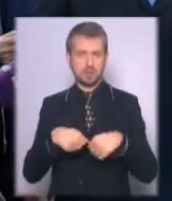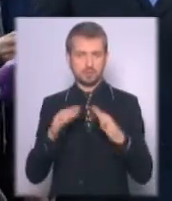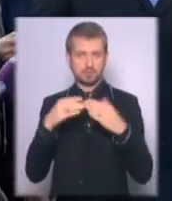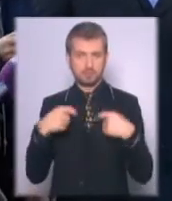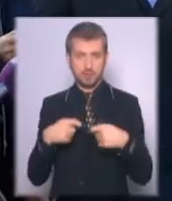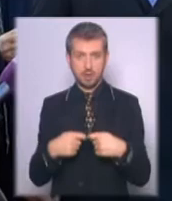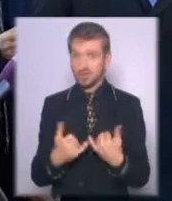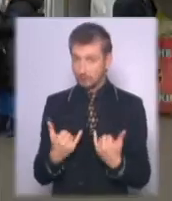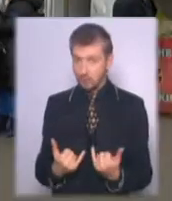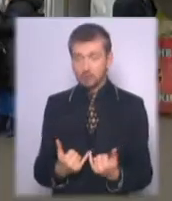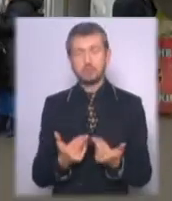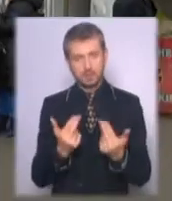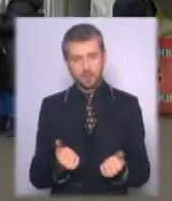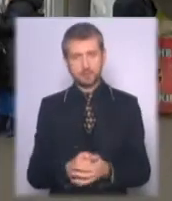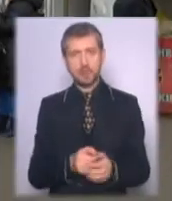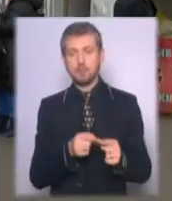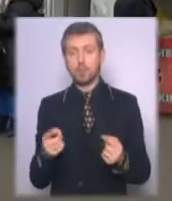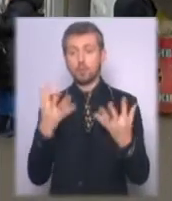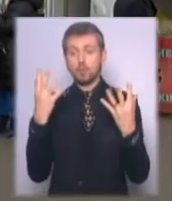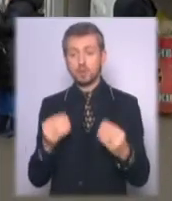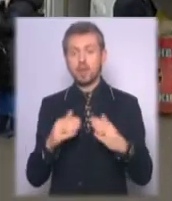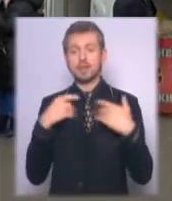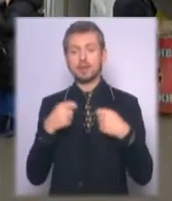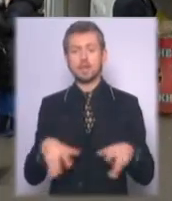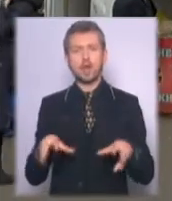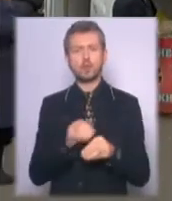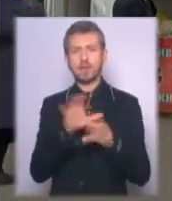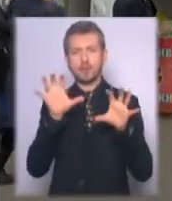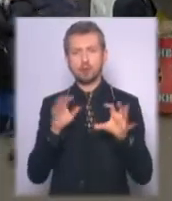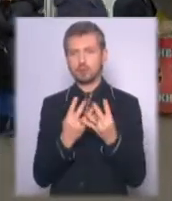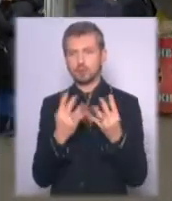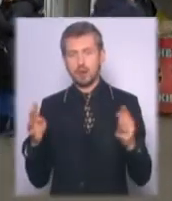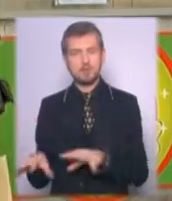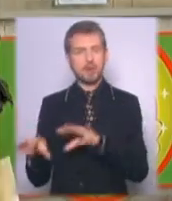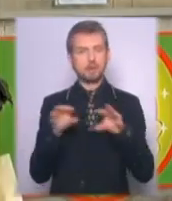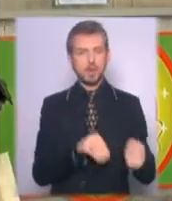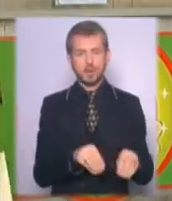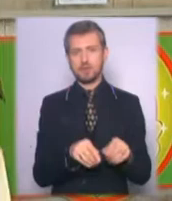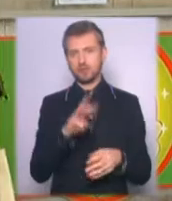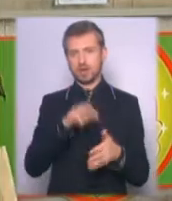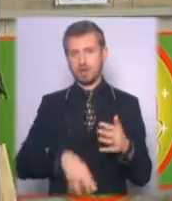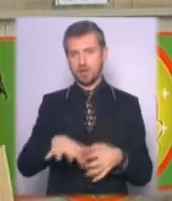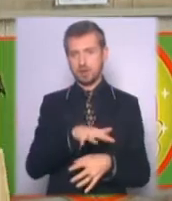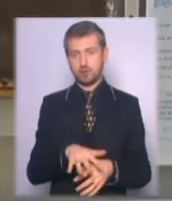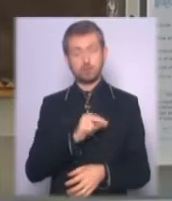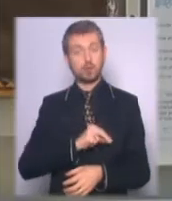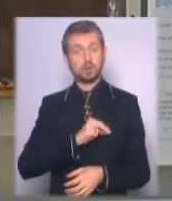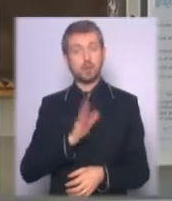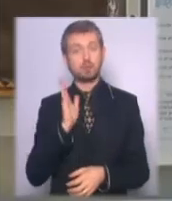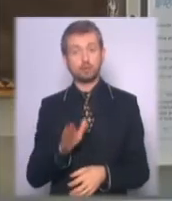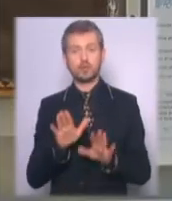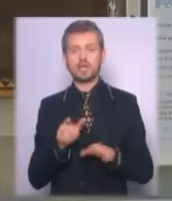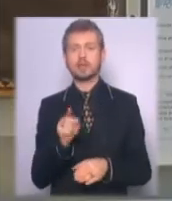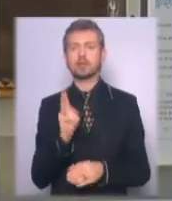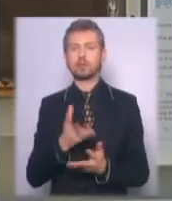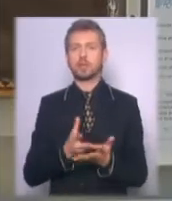Сьогодні? Так. Да. Хорошо. Протягом дня ядки разом з незаконною огорожею переселять на штрафмайданчик. Працювати ж дозволять тільки тим, хто сплатив до бюджету та